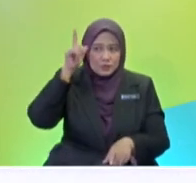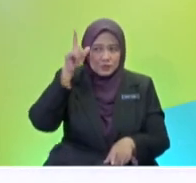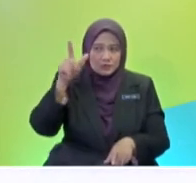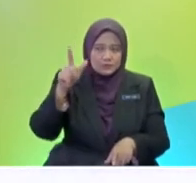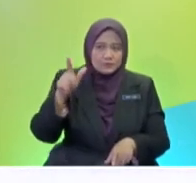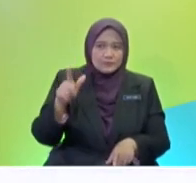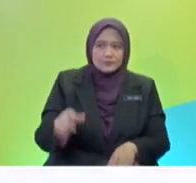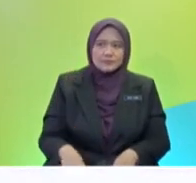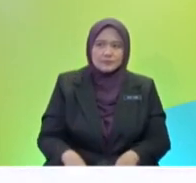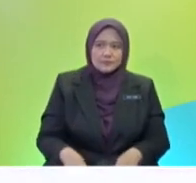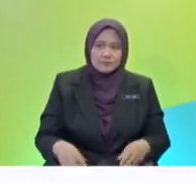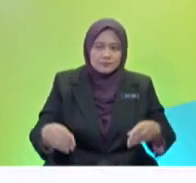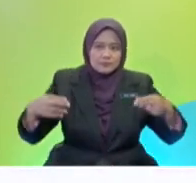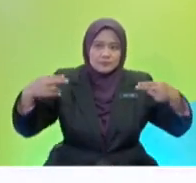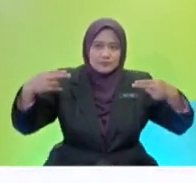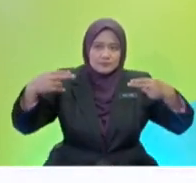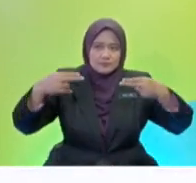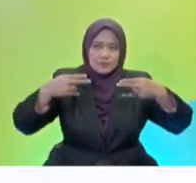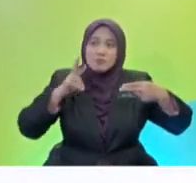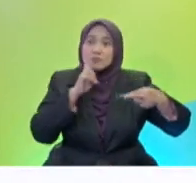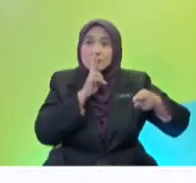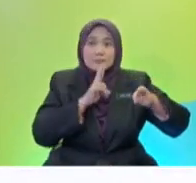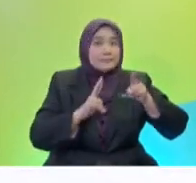yang akan berlaku